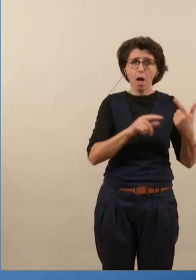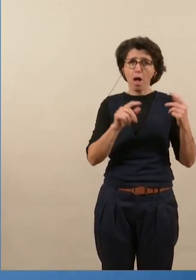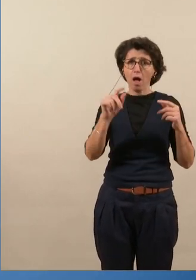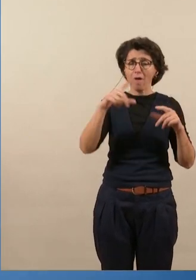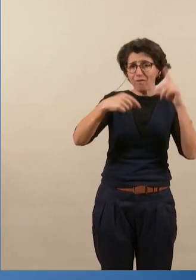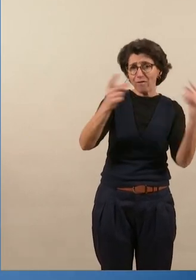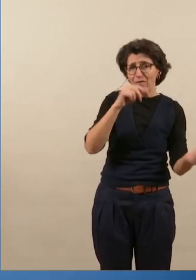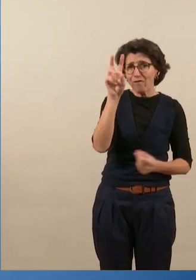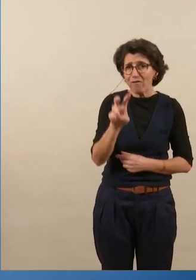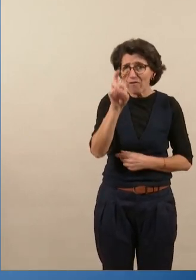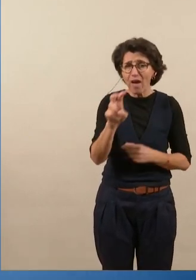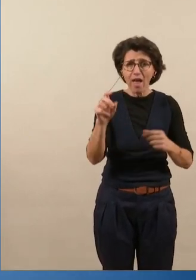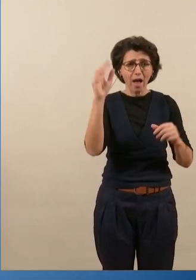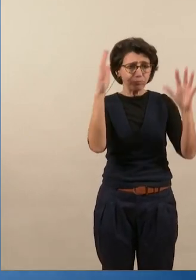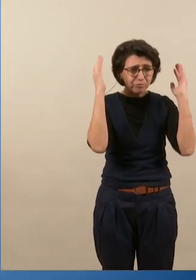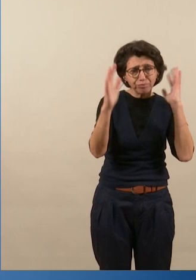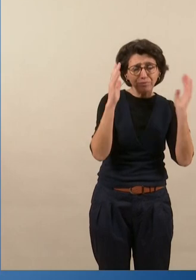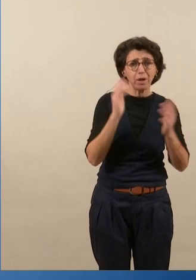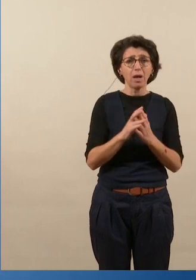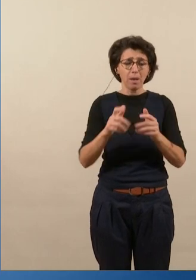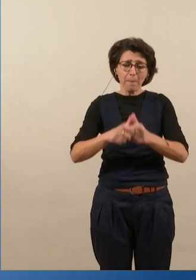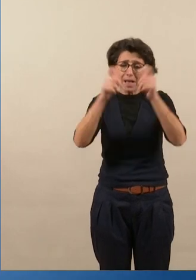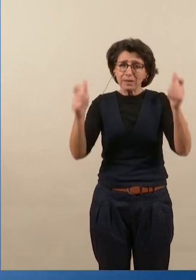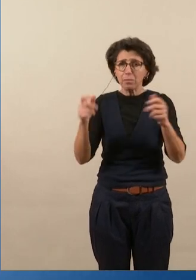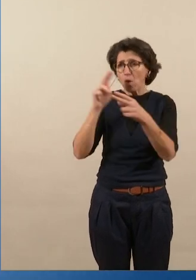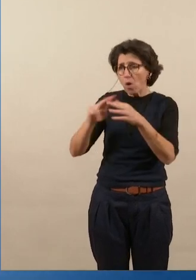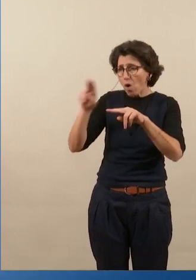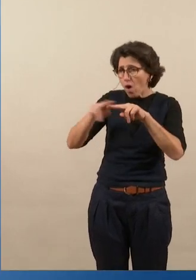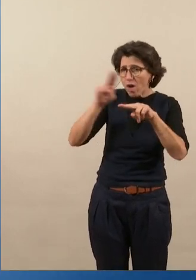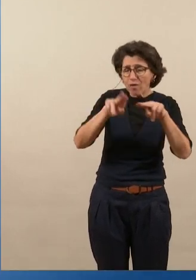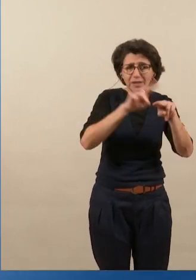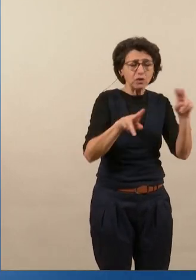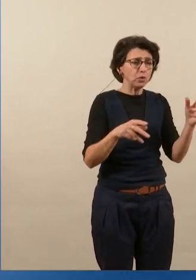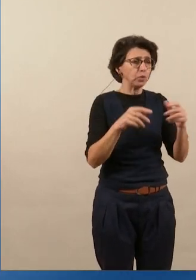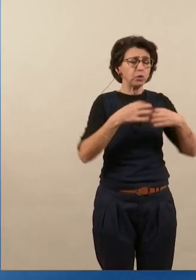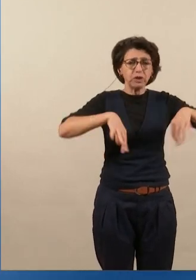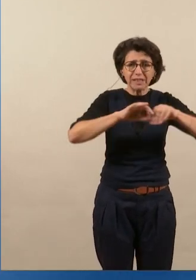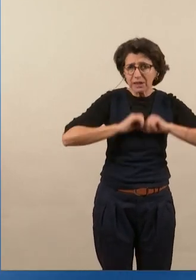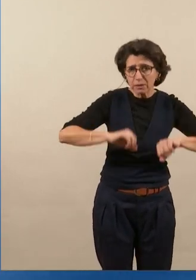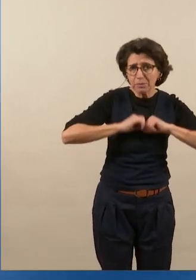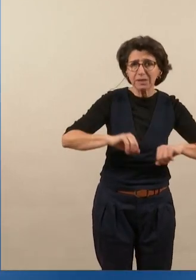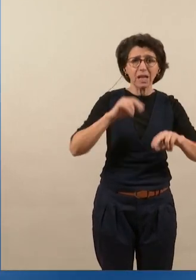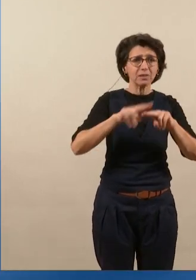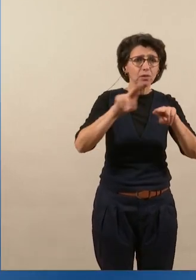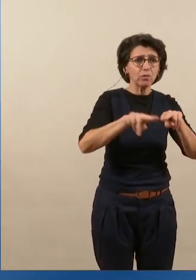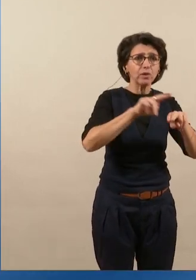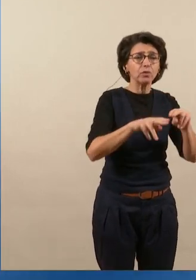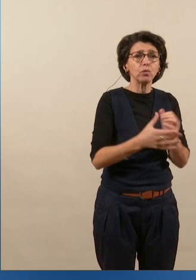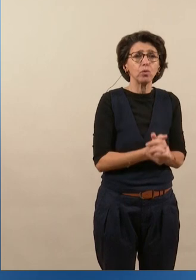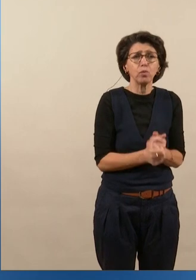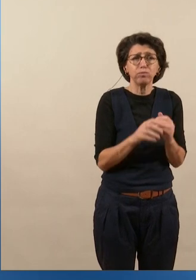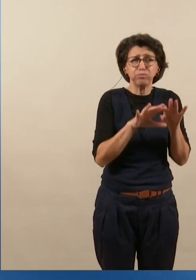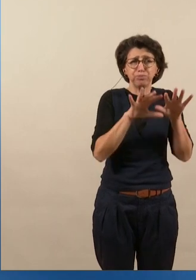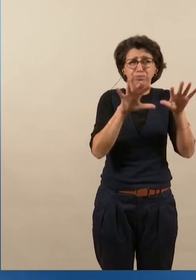bâtiments des des écoles rénové des gymnases rénovés comme je on on en parle souvent mais aussi